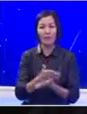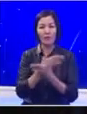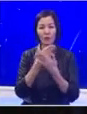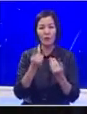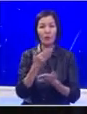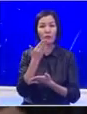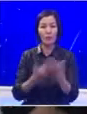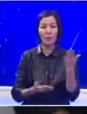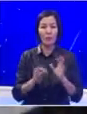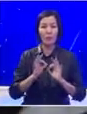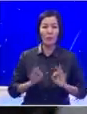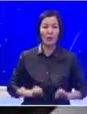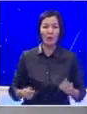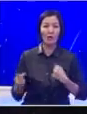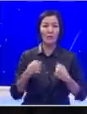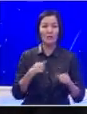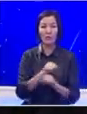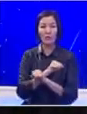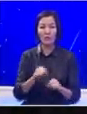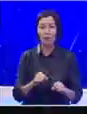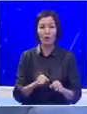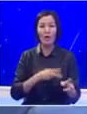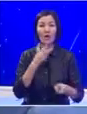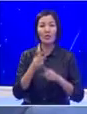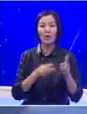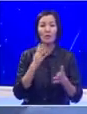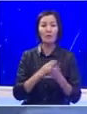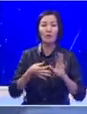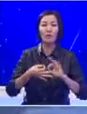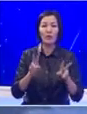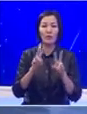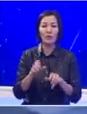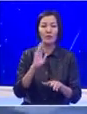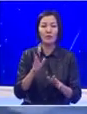болғандар. Ал прокурорлар азаптауға жол бермейді. Шағым болса мұқият тексереміз деді.